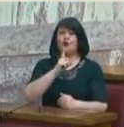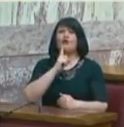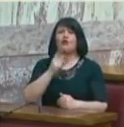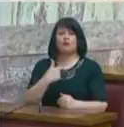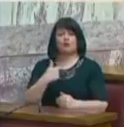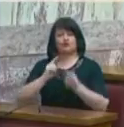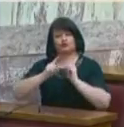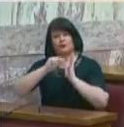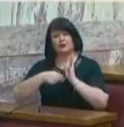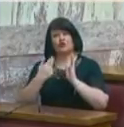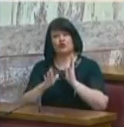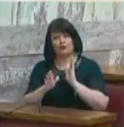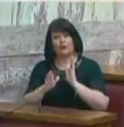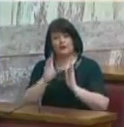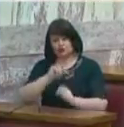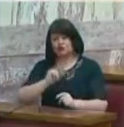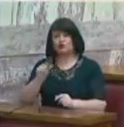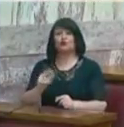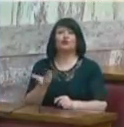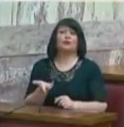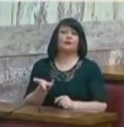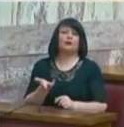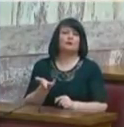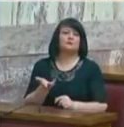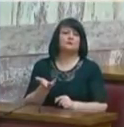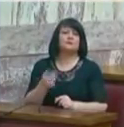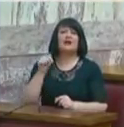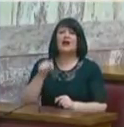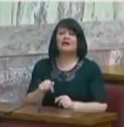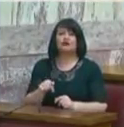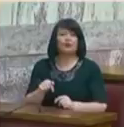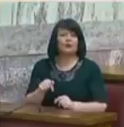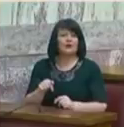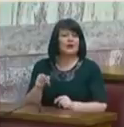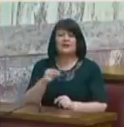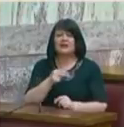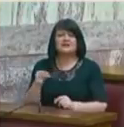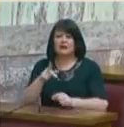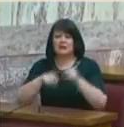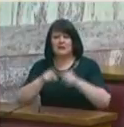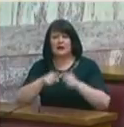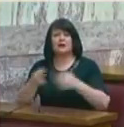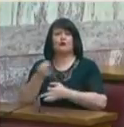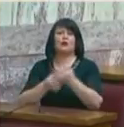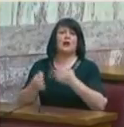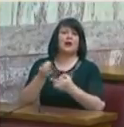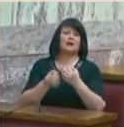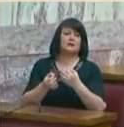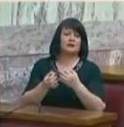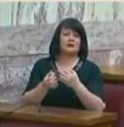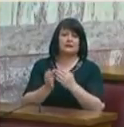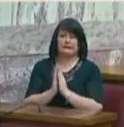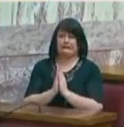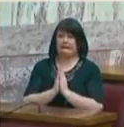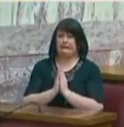στήριξης. Δεν συνιστά σε καμιά περίπτωση αυτό για το οποίο ορισμένοι προσεύχονται